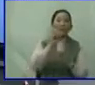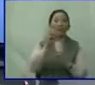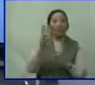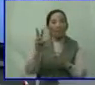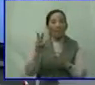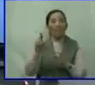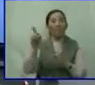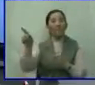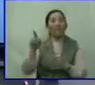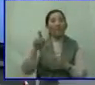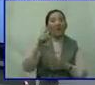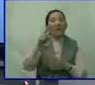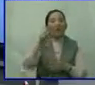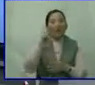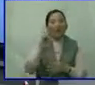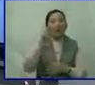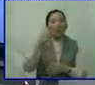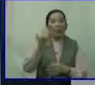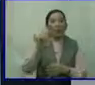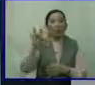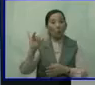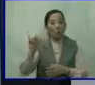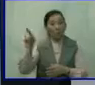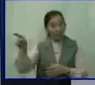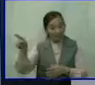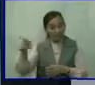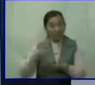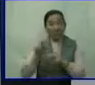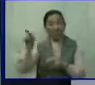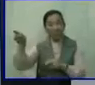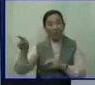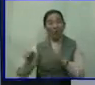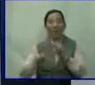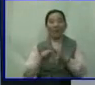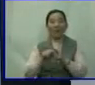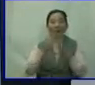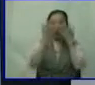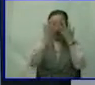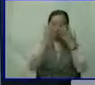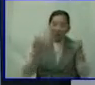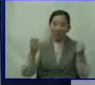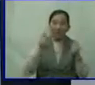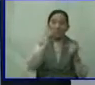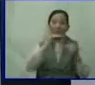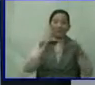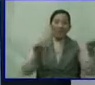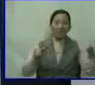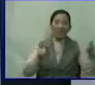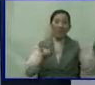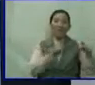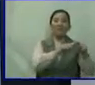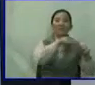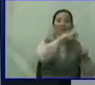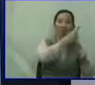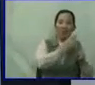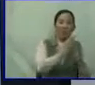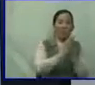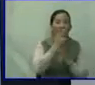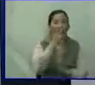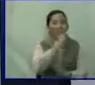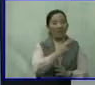«Кенгуру». «Кенгуру» вот у нас, да? И «Ночные птицы» следующие. Обратите